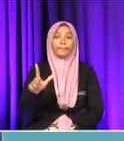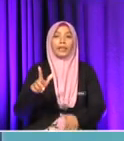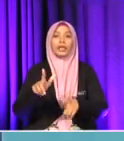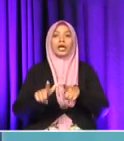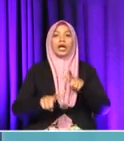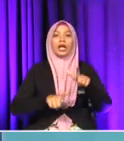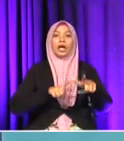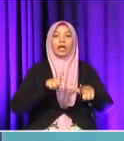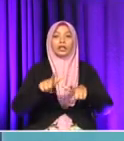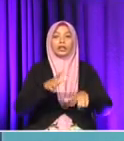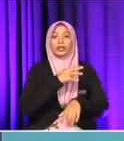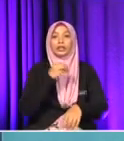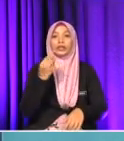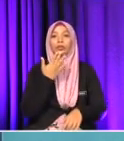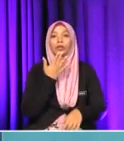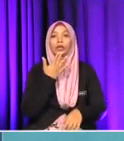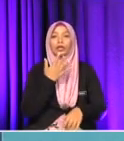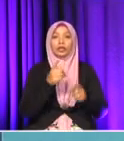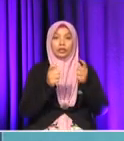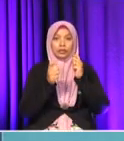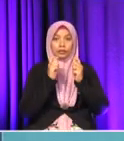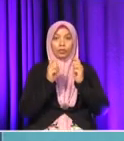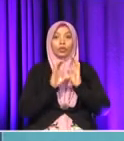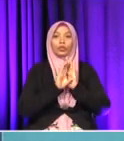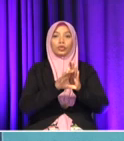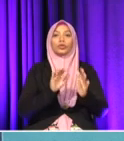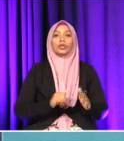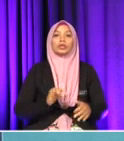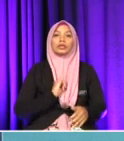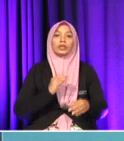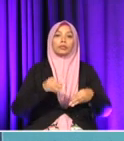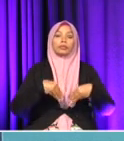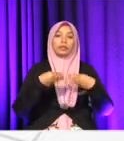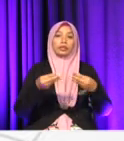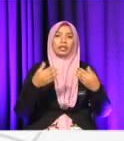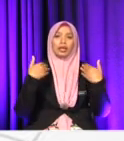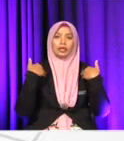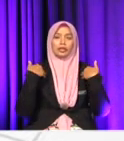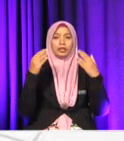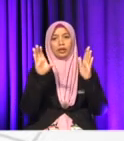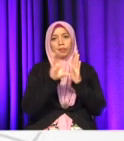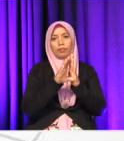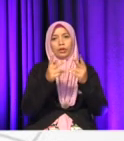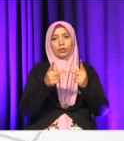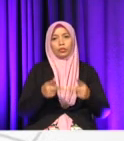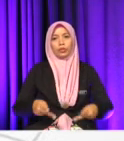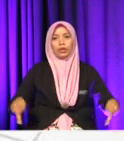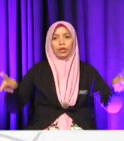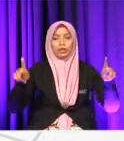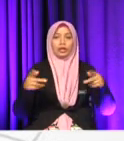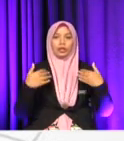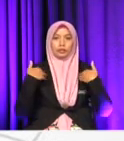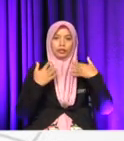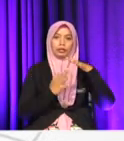logo tersebut jadi ini antara contoh yang saya berikan Oke ee ada gambar kuali di situ ada gambar api